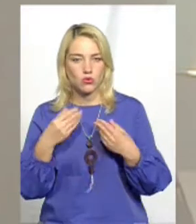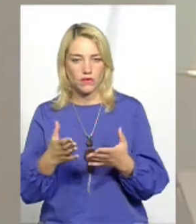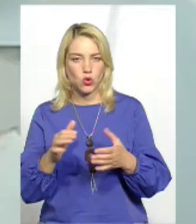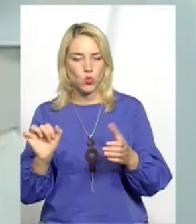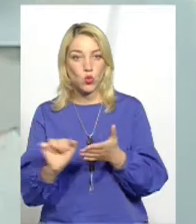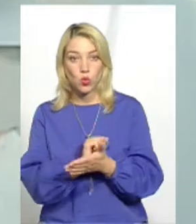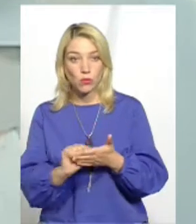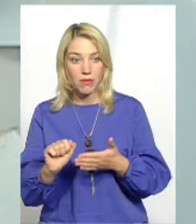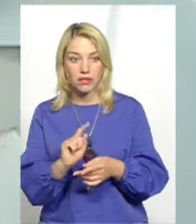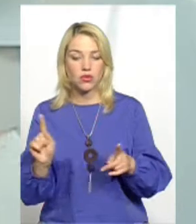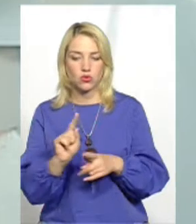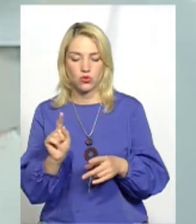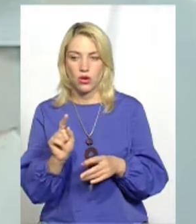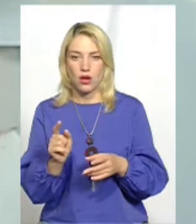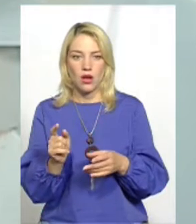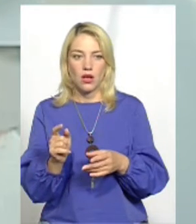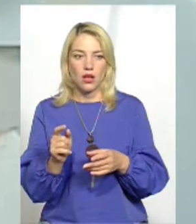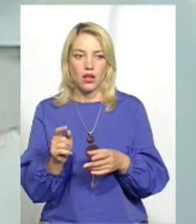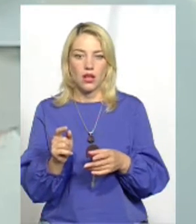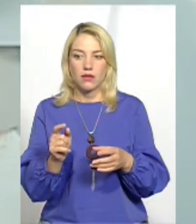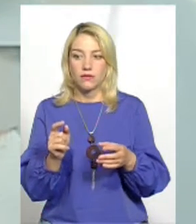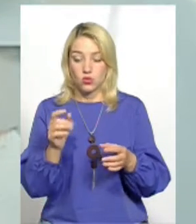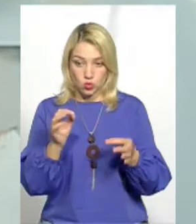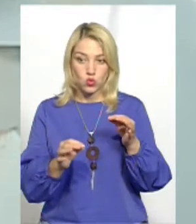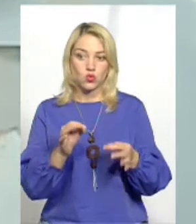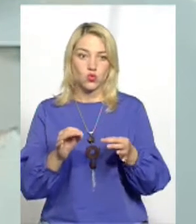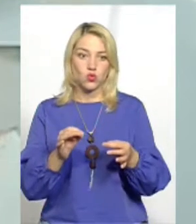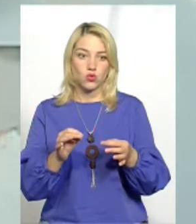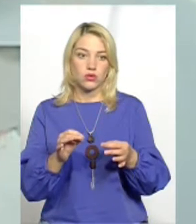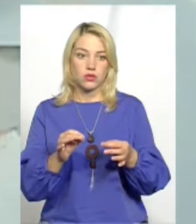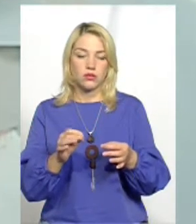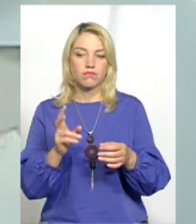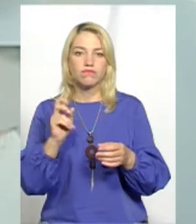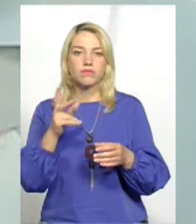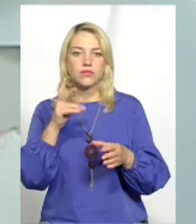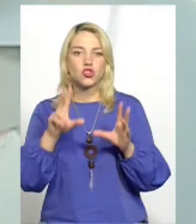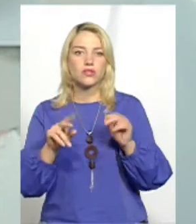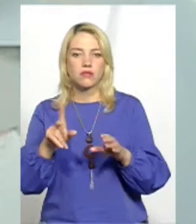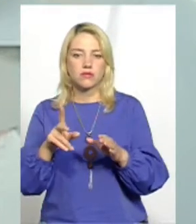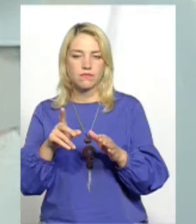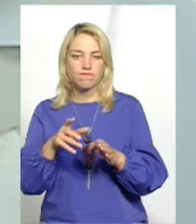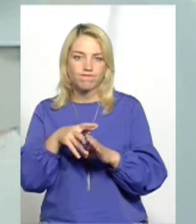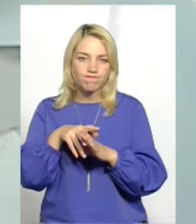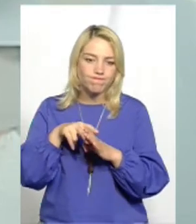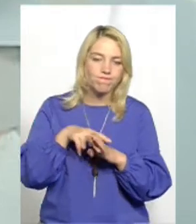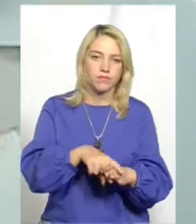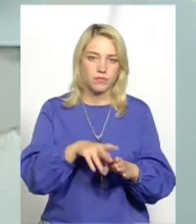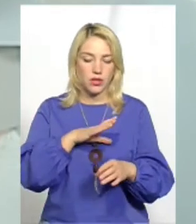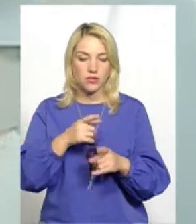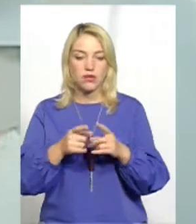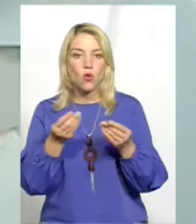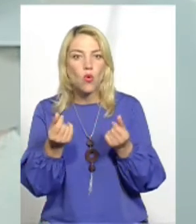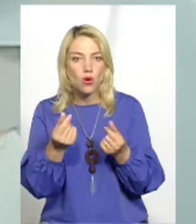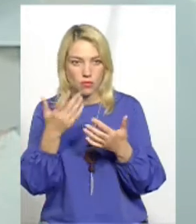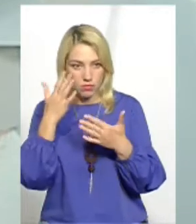документи, що суддям нічого не залишалось, і вони ж були під пресингом. Справа в тім, що то гроші. Ми державна